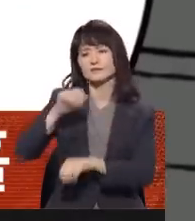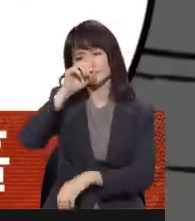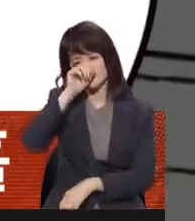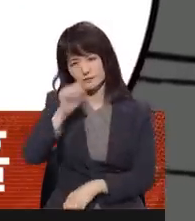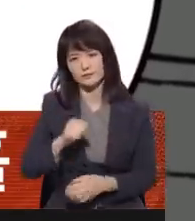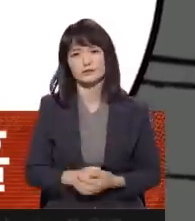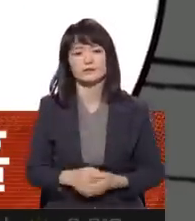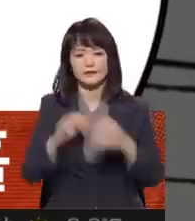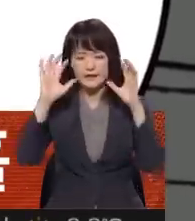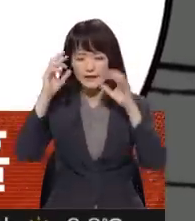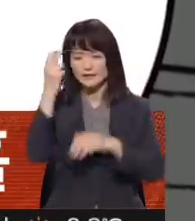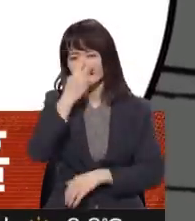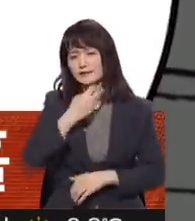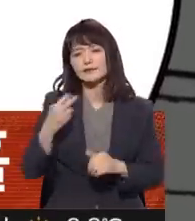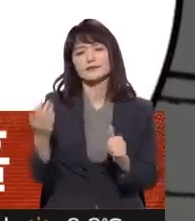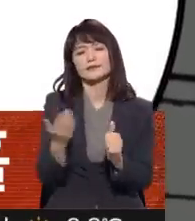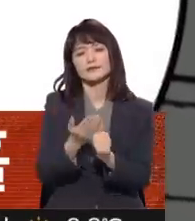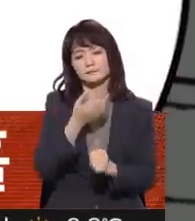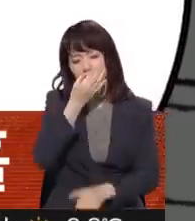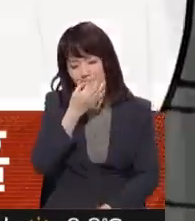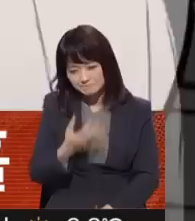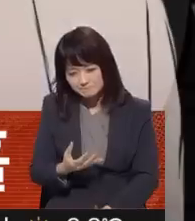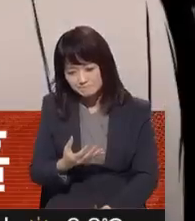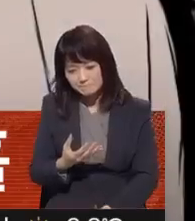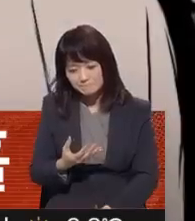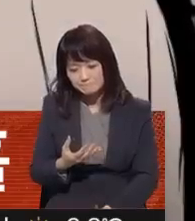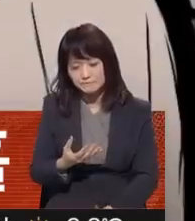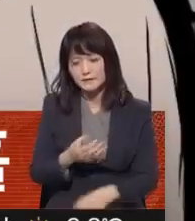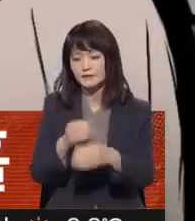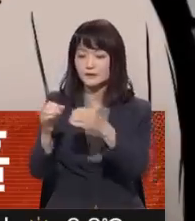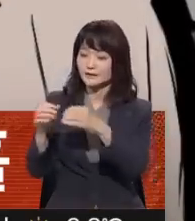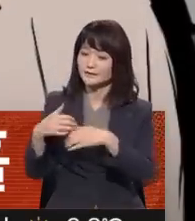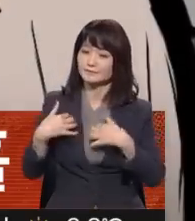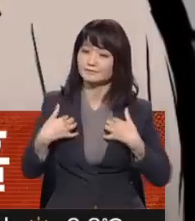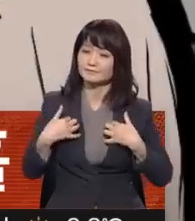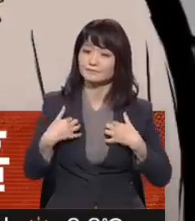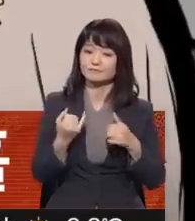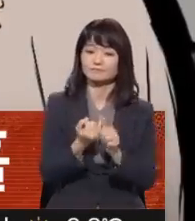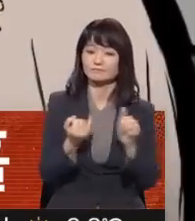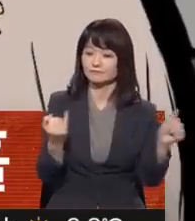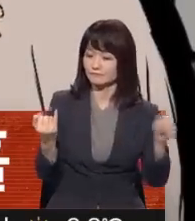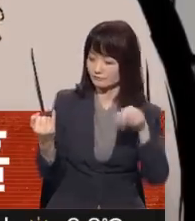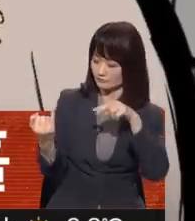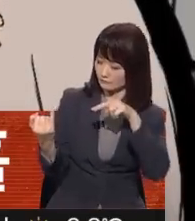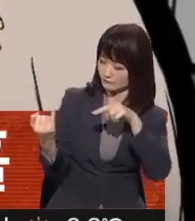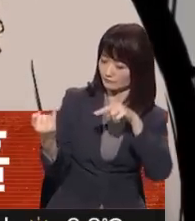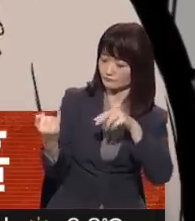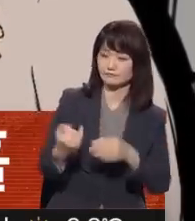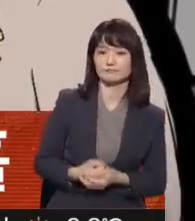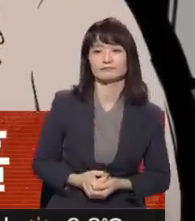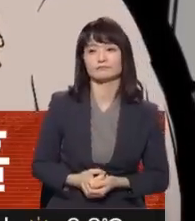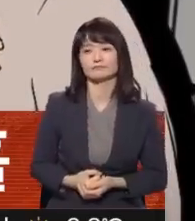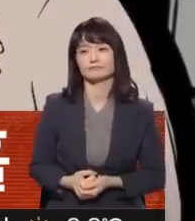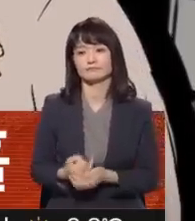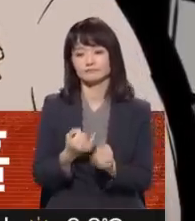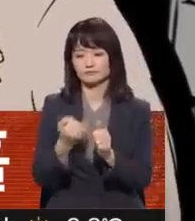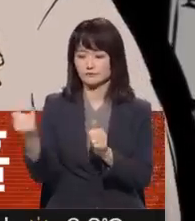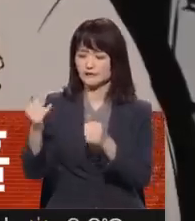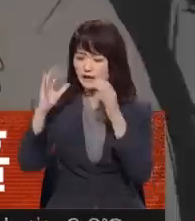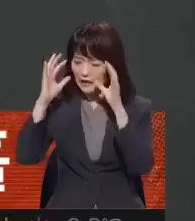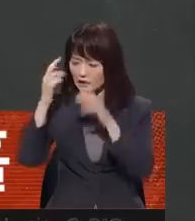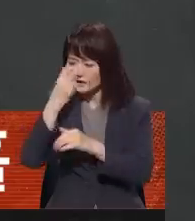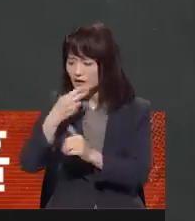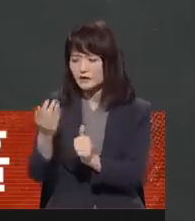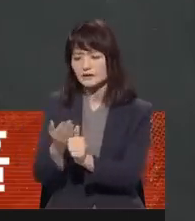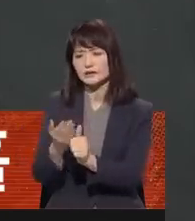애키우면서도 힘들었지 않습니까 그러니까 이제 재미있고 하니까는 많이 좋아진 거예요 남편이 보기에도 볼 때는 아내가 이제 아기 키우느라고 안쓰럽기